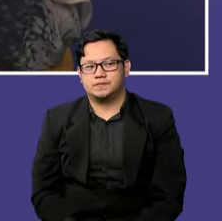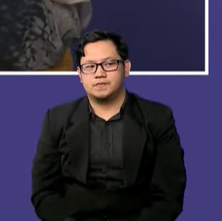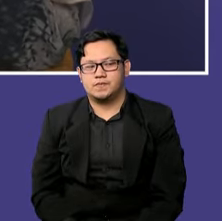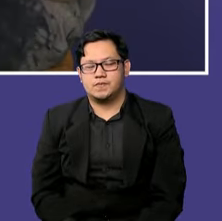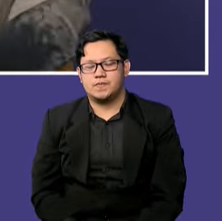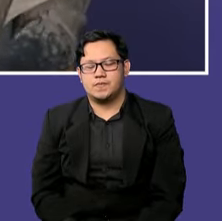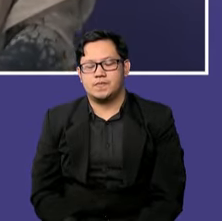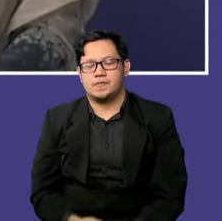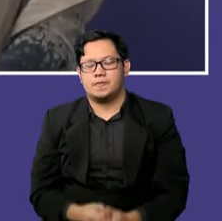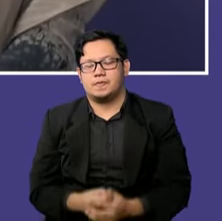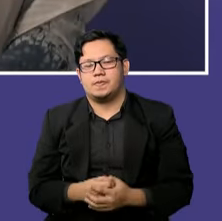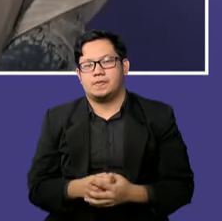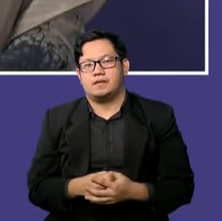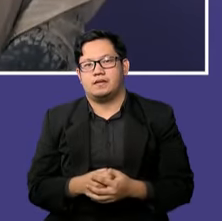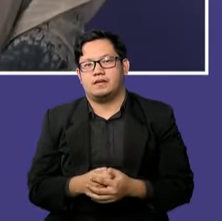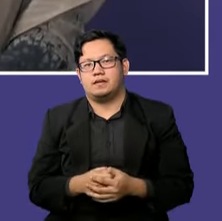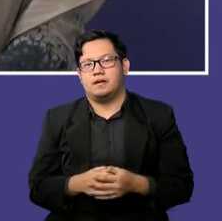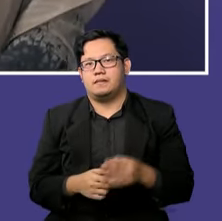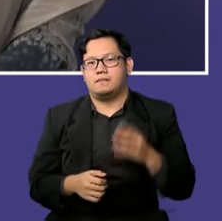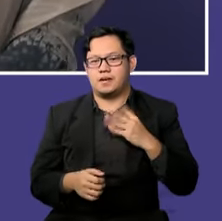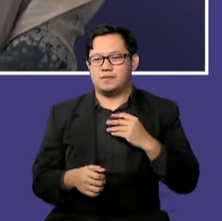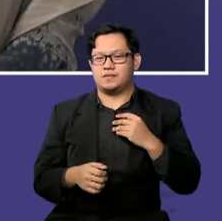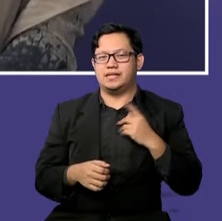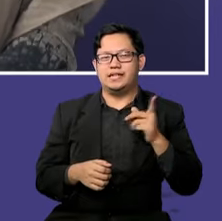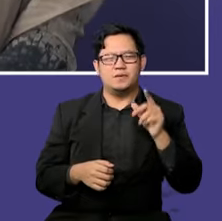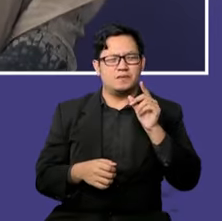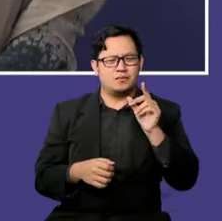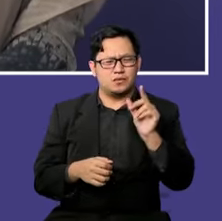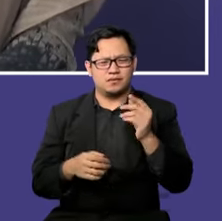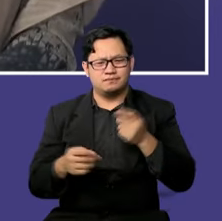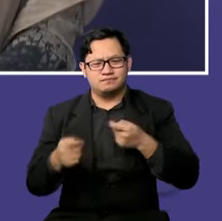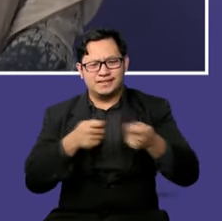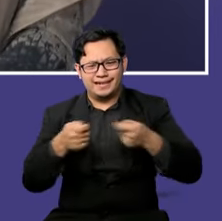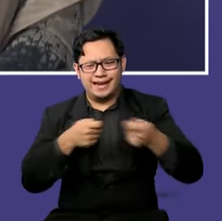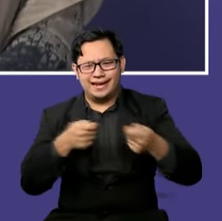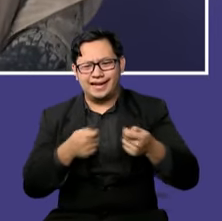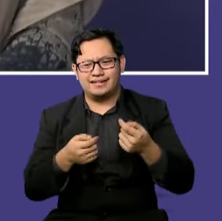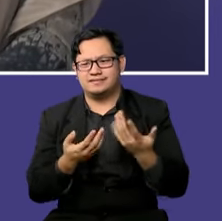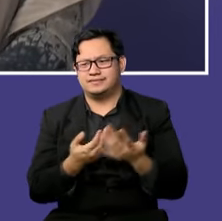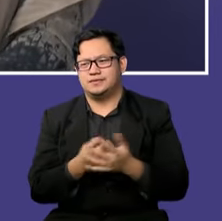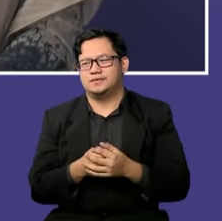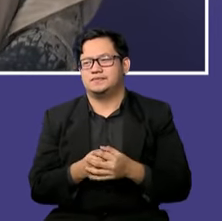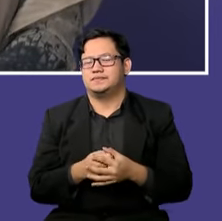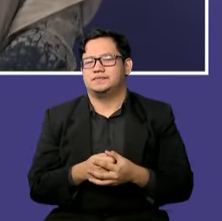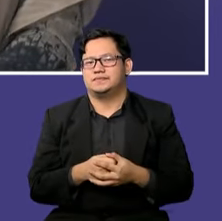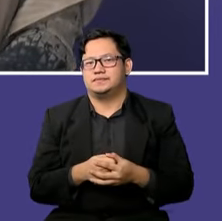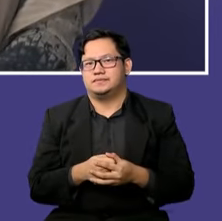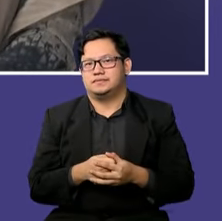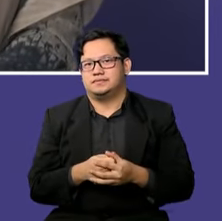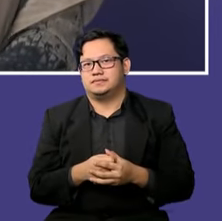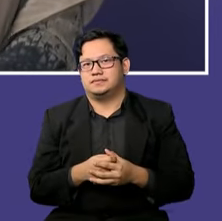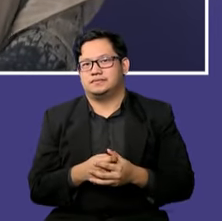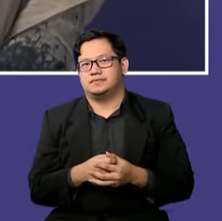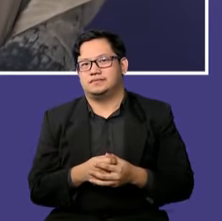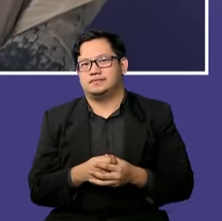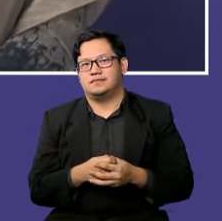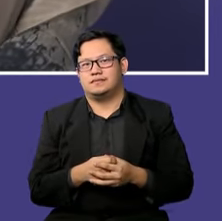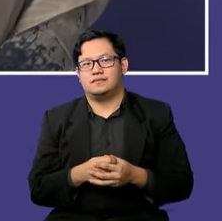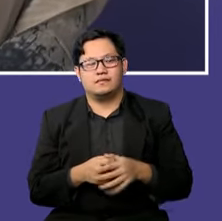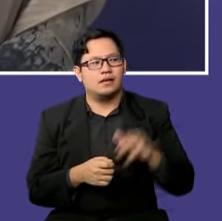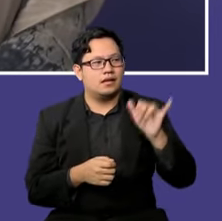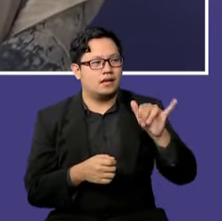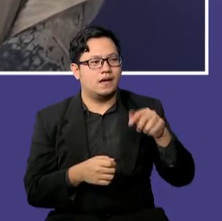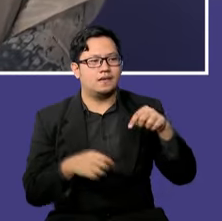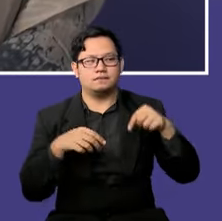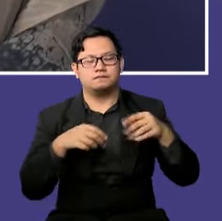gini terkendali ini ini aja ya yuk boleh bertanya silahkan badewi